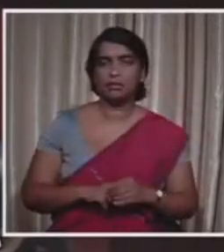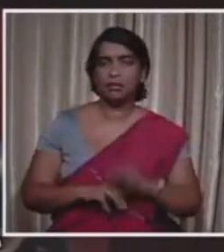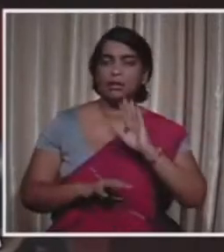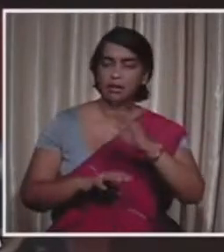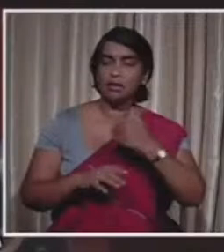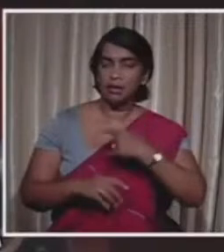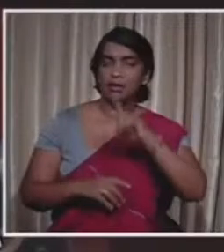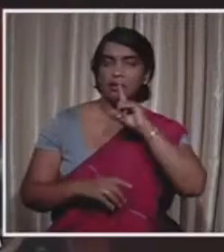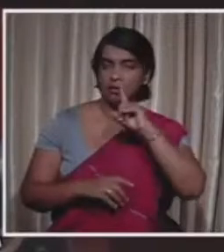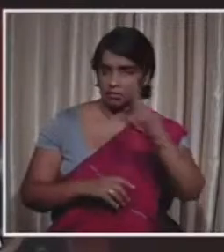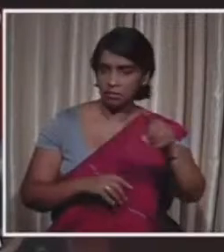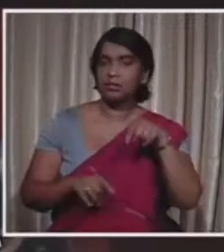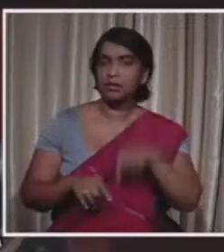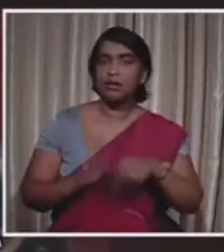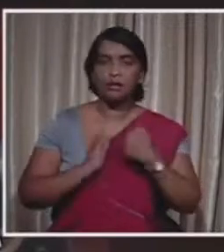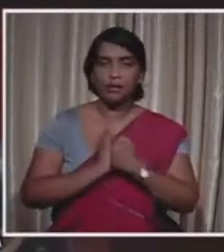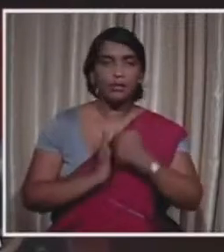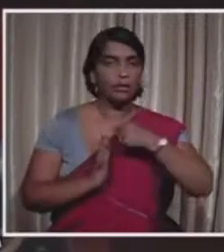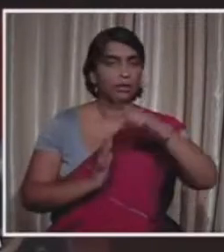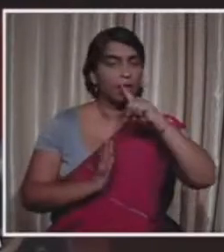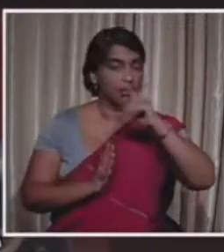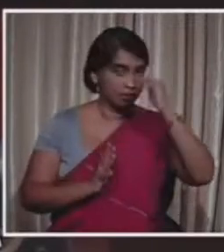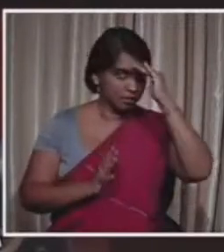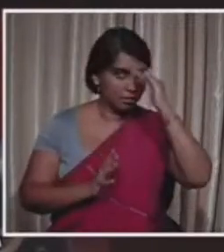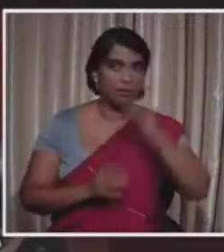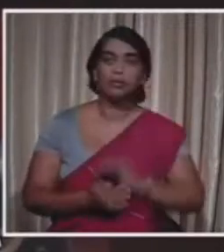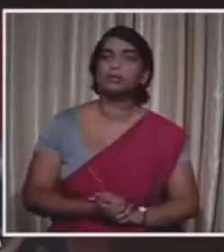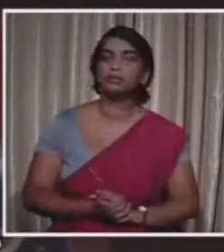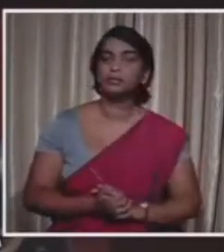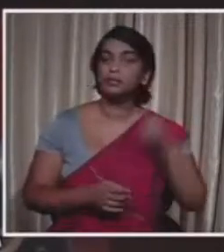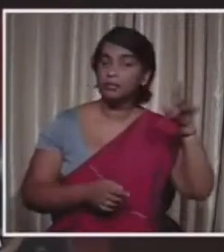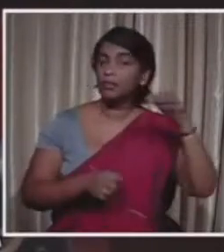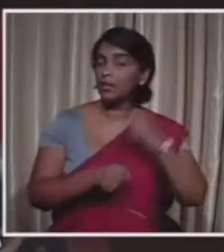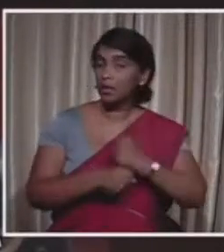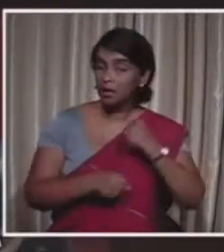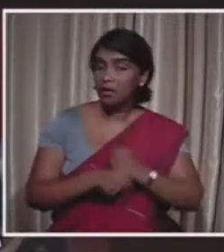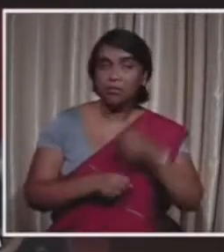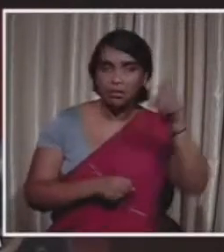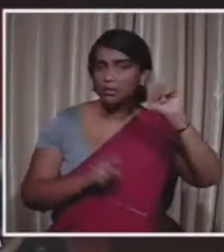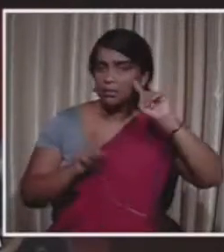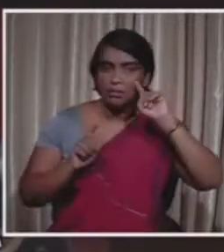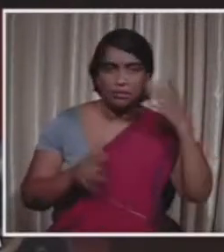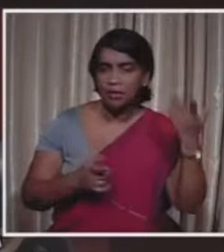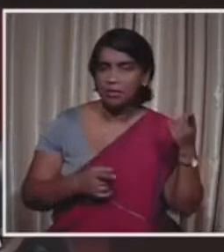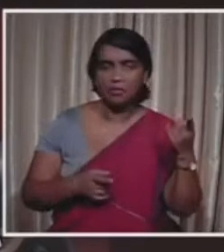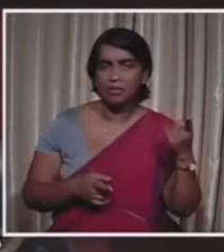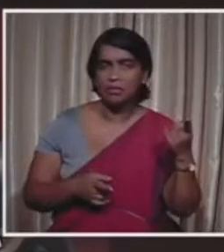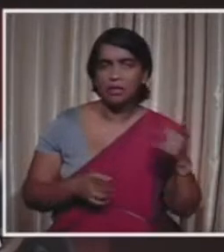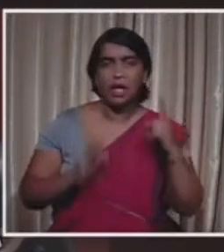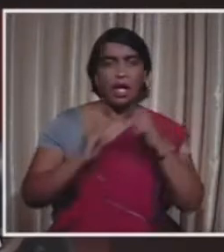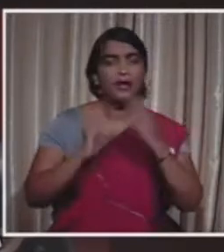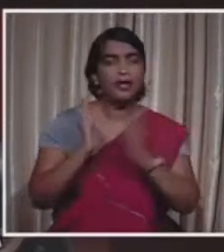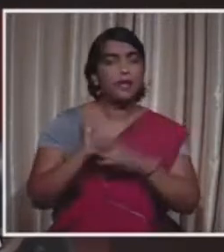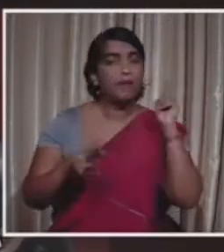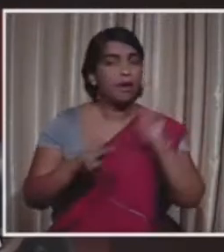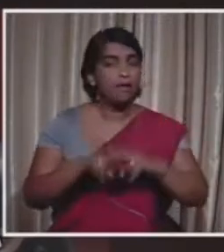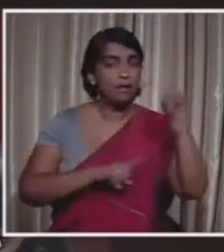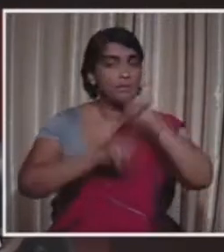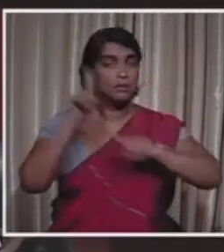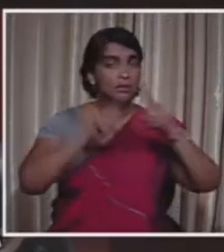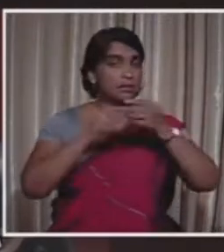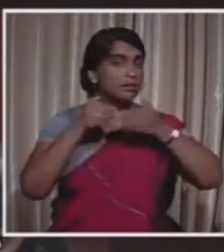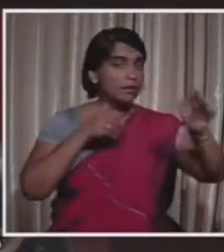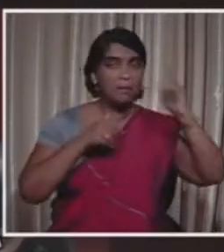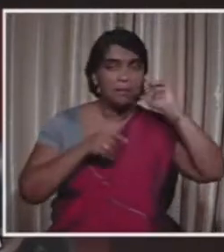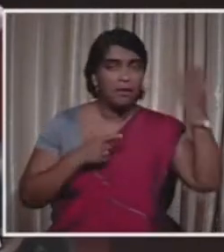කැමති ගරු කතානායකතුමනි මේ ආණ්ඩුව දන්නේ නැද්ද IMF සාකච්ඡා යනවායි